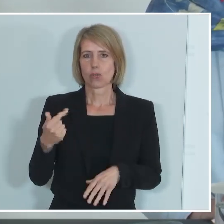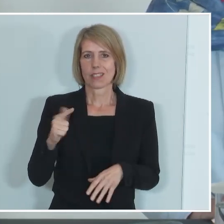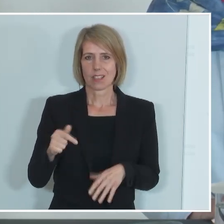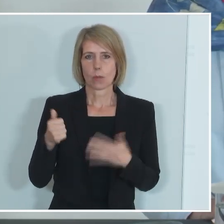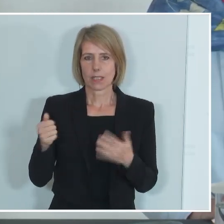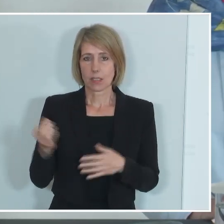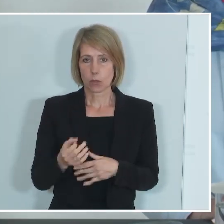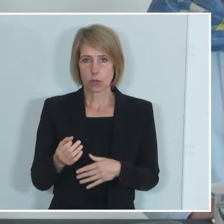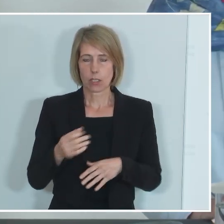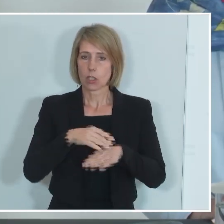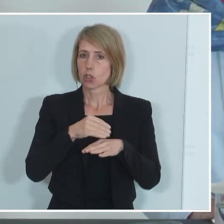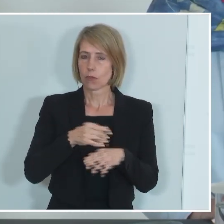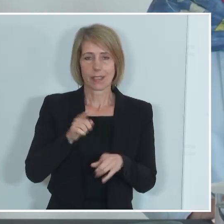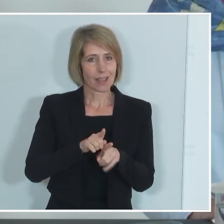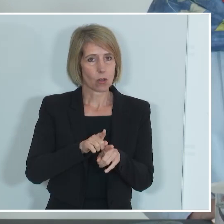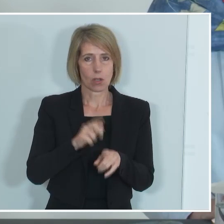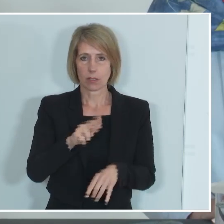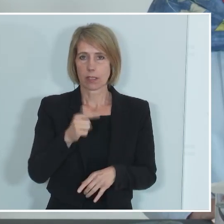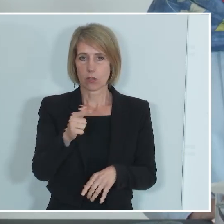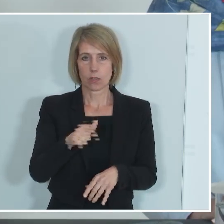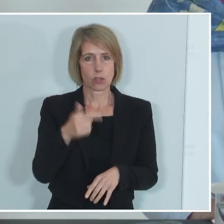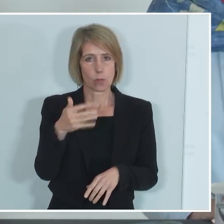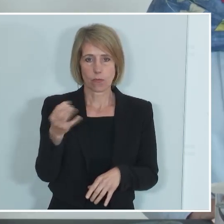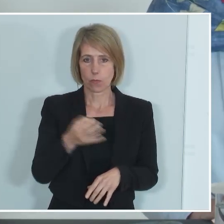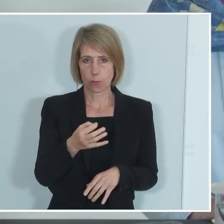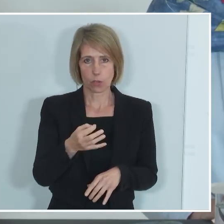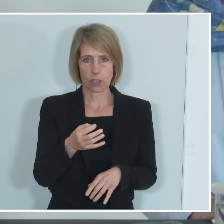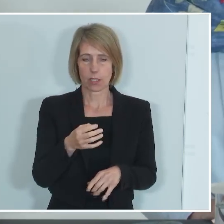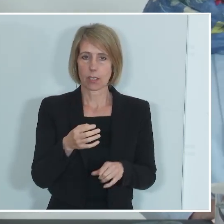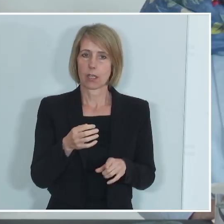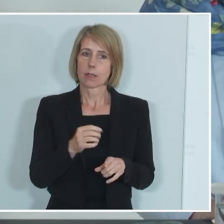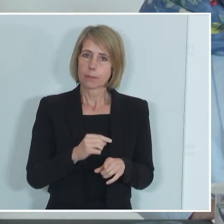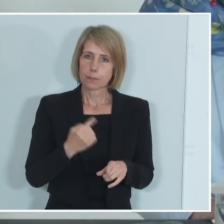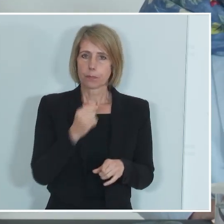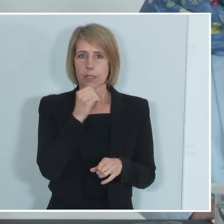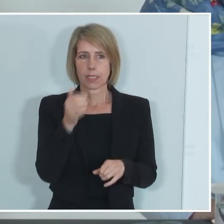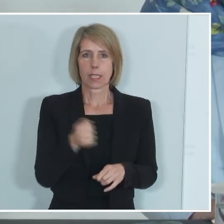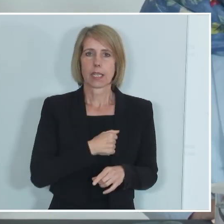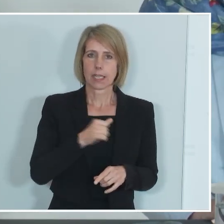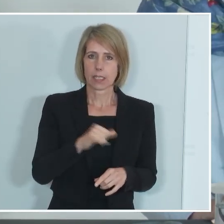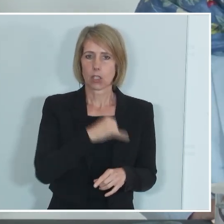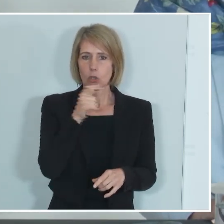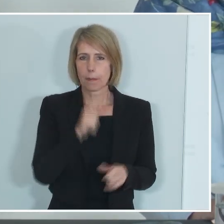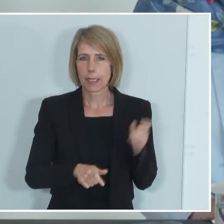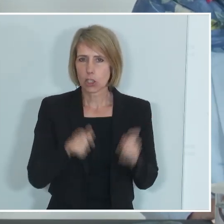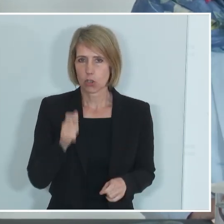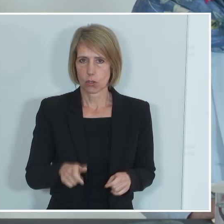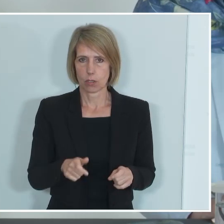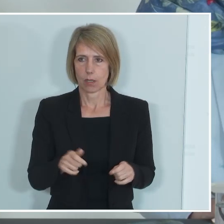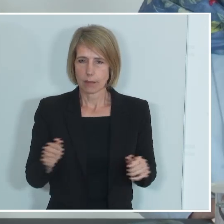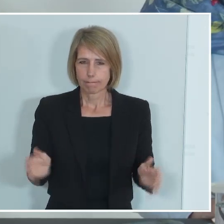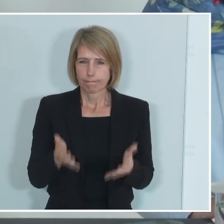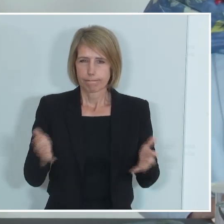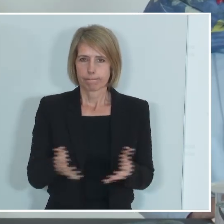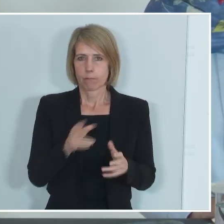In Schweden übrigens auch bei 23,5%. Dass es uns nicht gelingt, junge Menschen, vor allem junge Menschen, in die